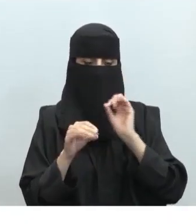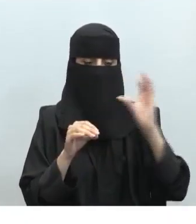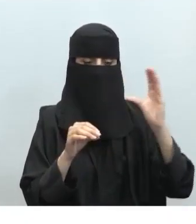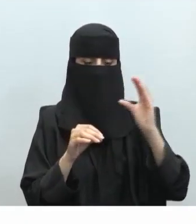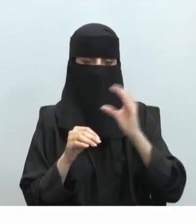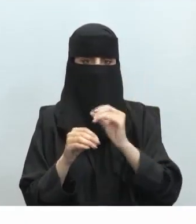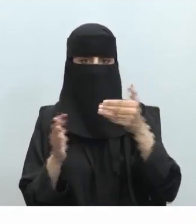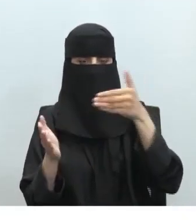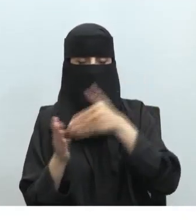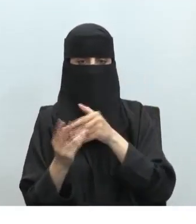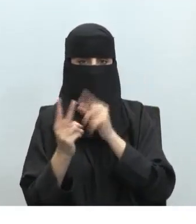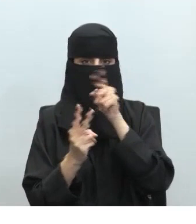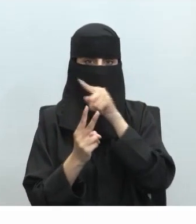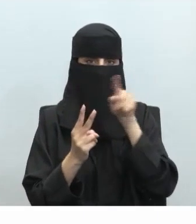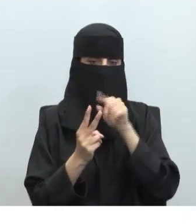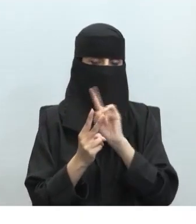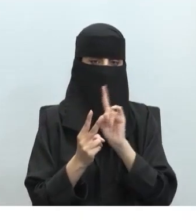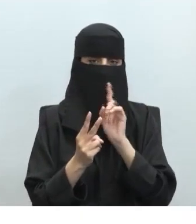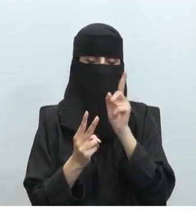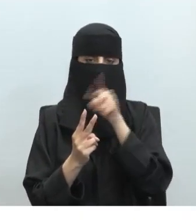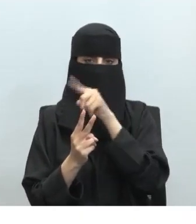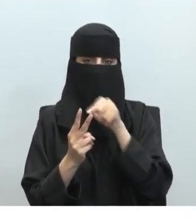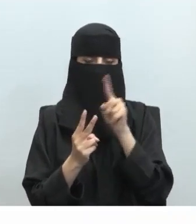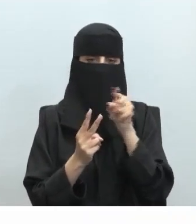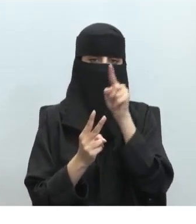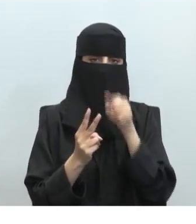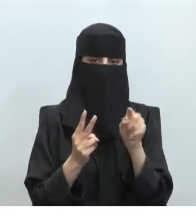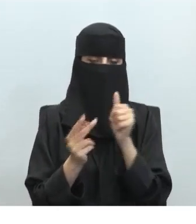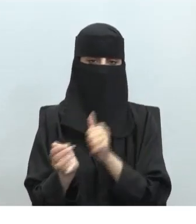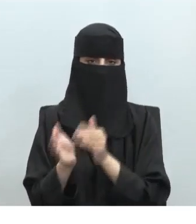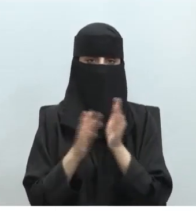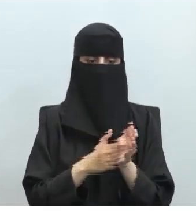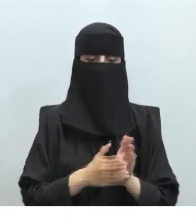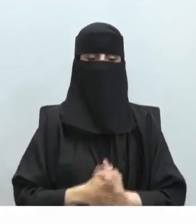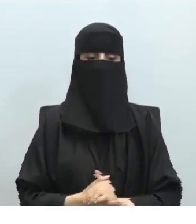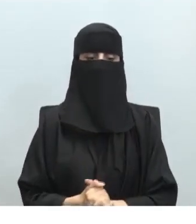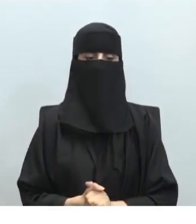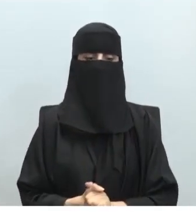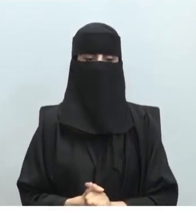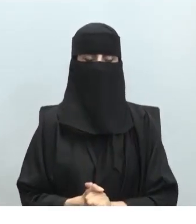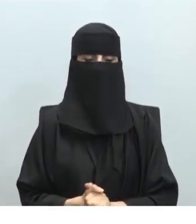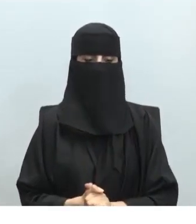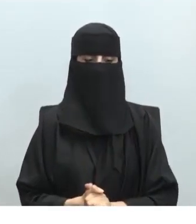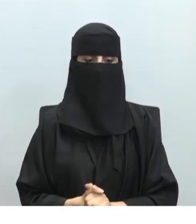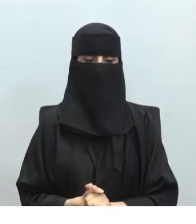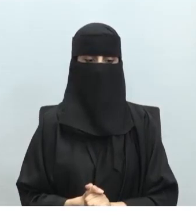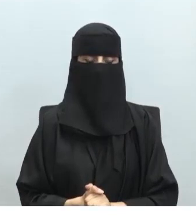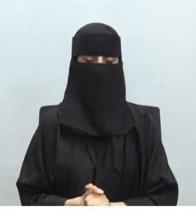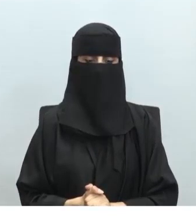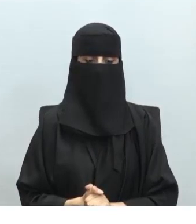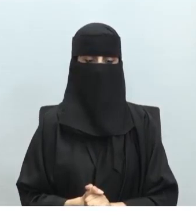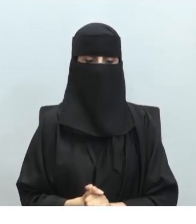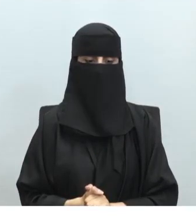يحتوي كروموسوم اكس وكروم سوم واي في مستوى او في زوج الكروموسومات الجنسيه او الزوج رقم